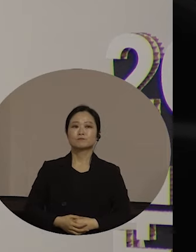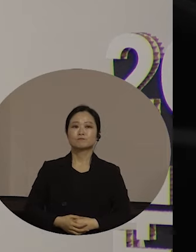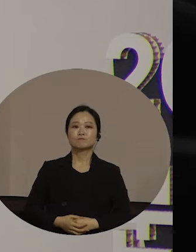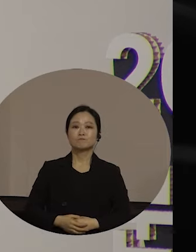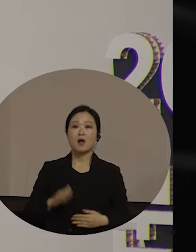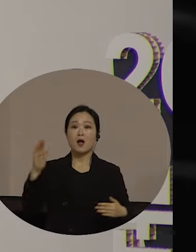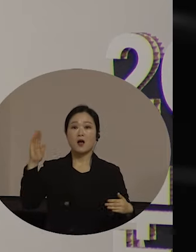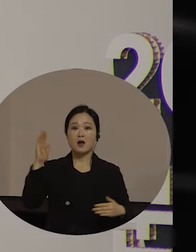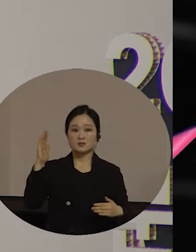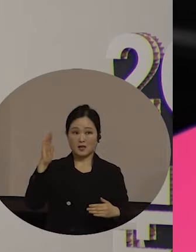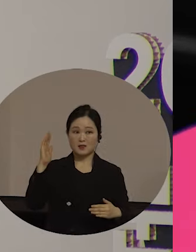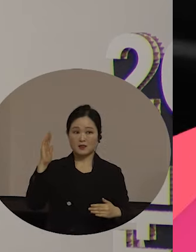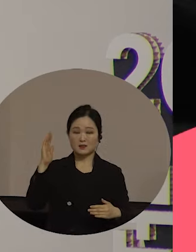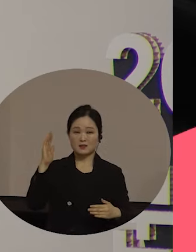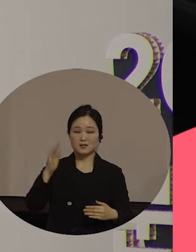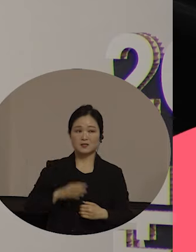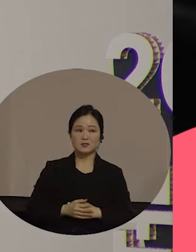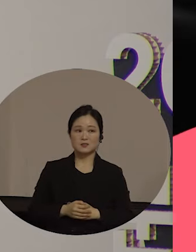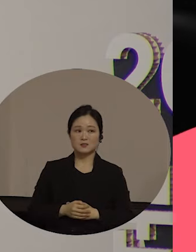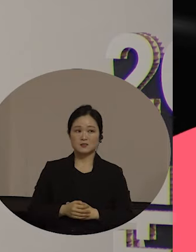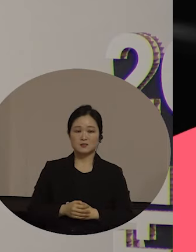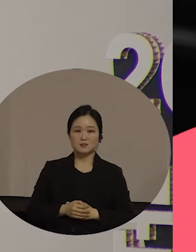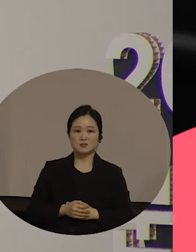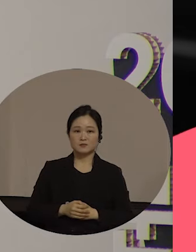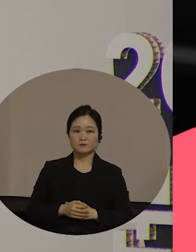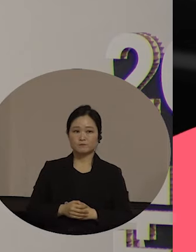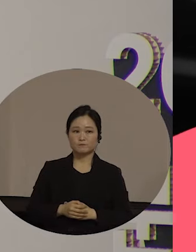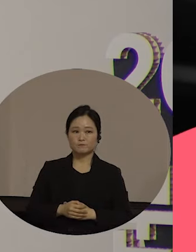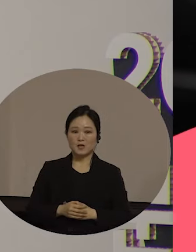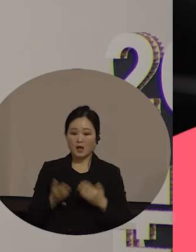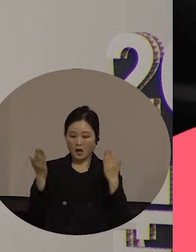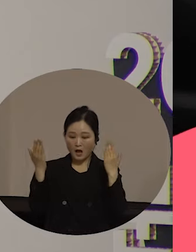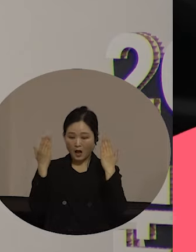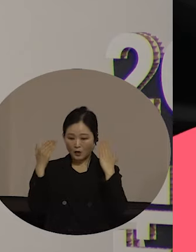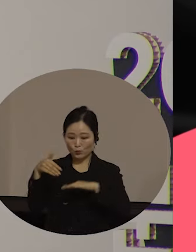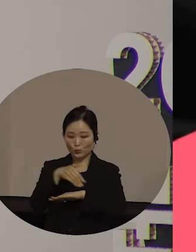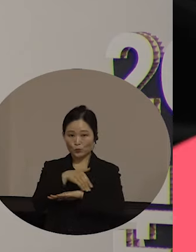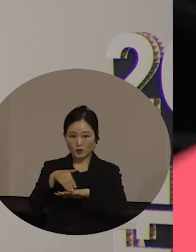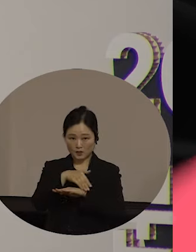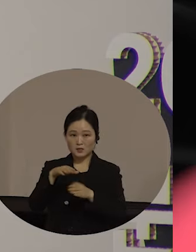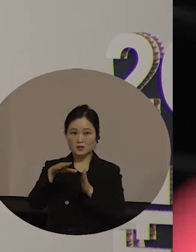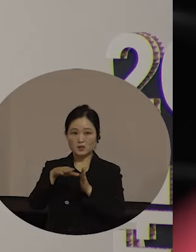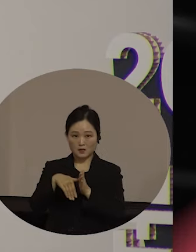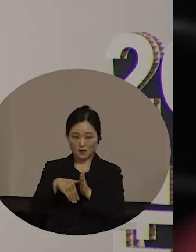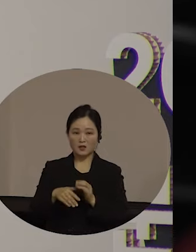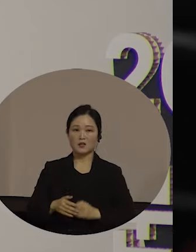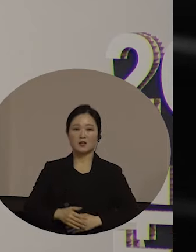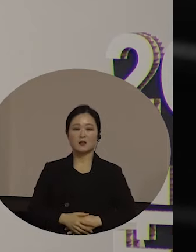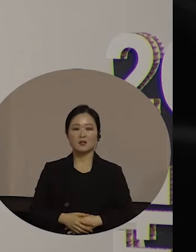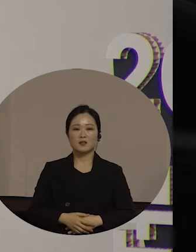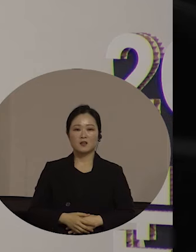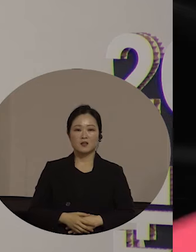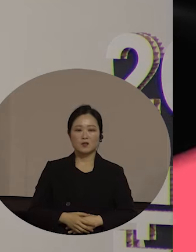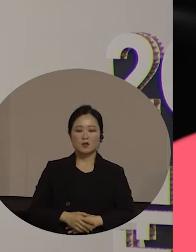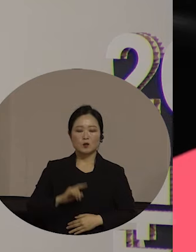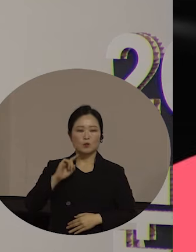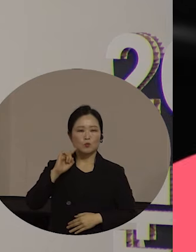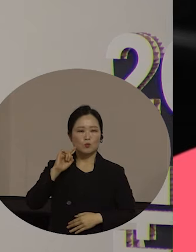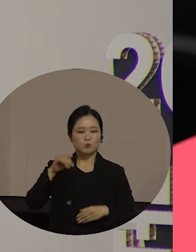학생들이 그 학교 뭐 입시라든지 여러 여건에 대해서 우리 같은 경우는 문화예술을 교육을 받기